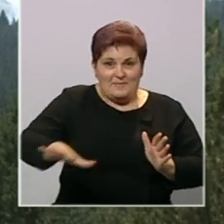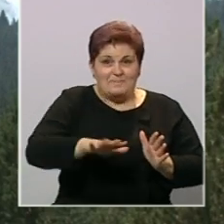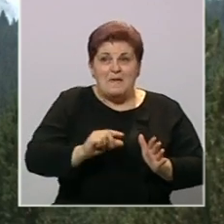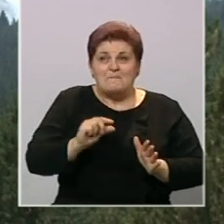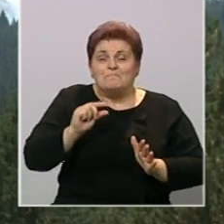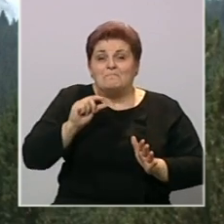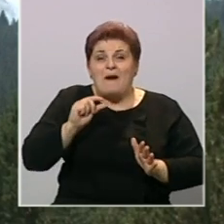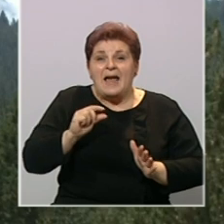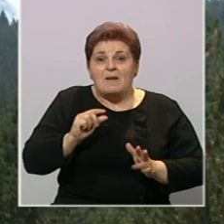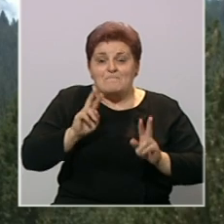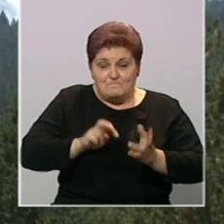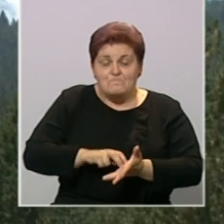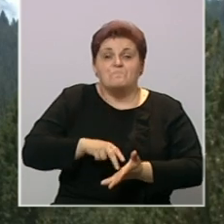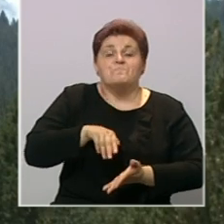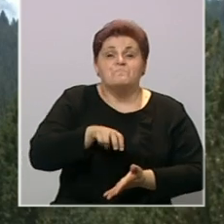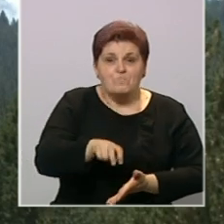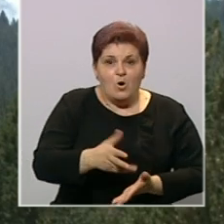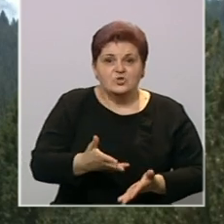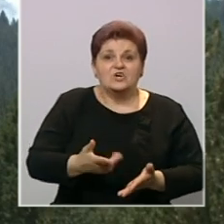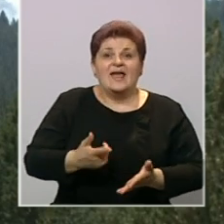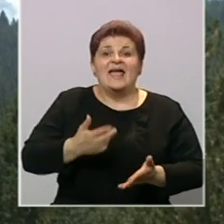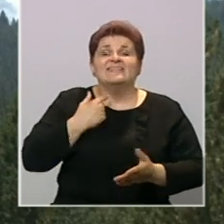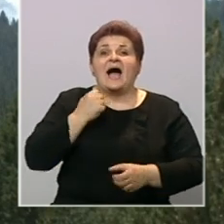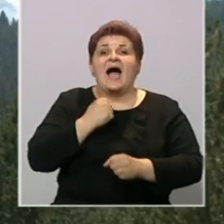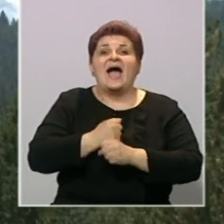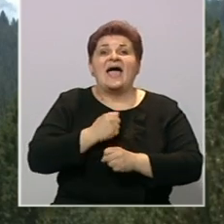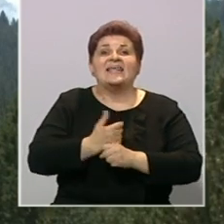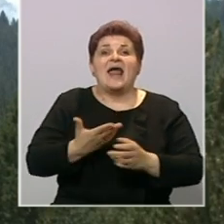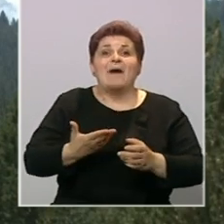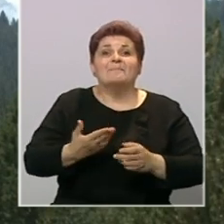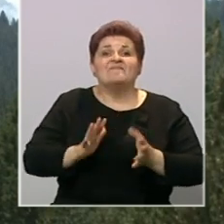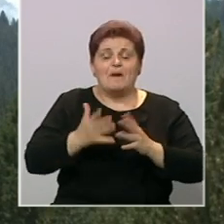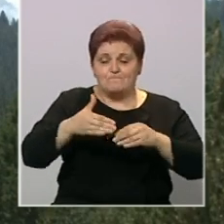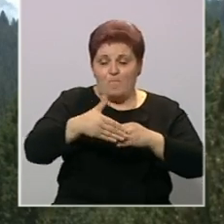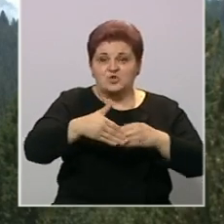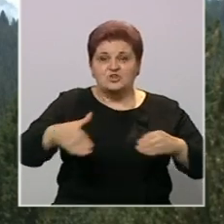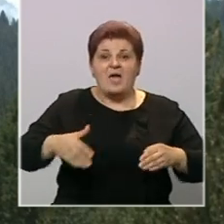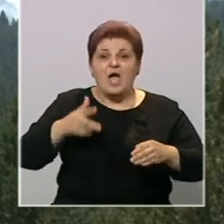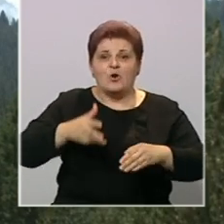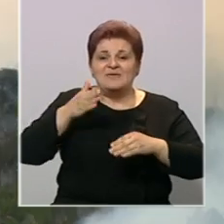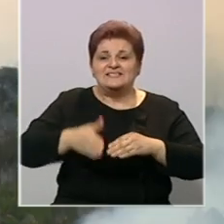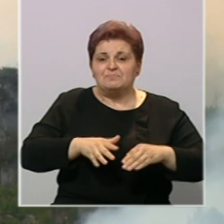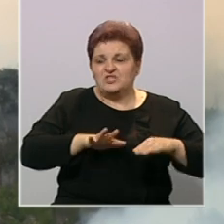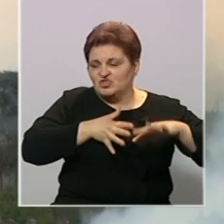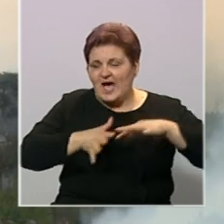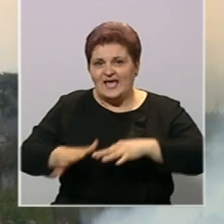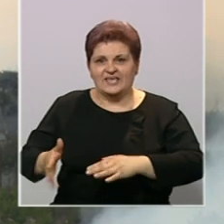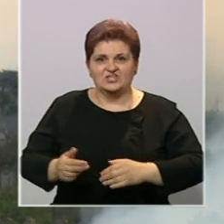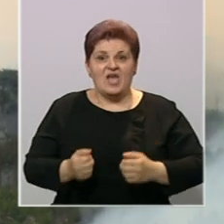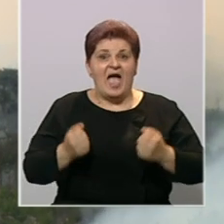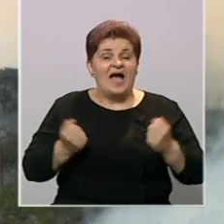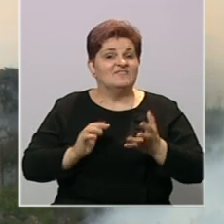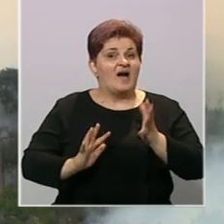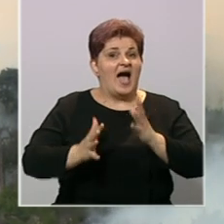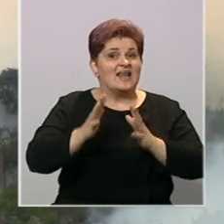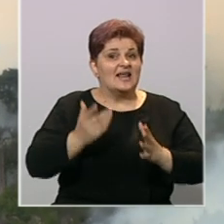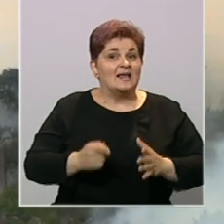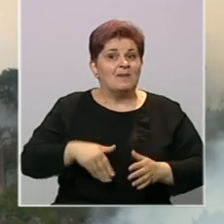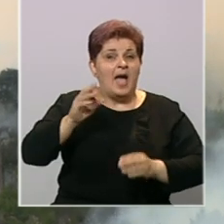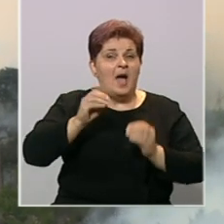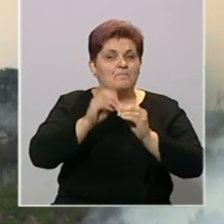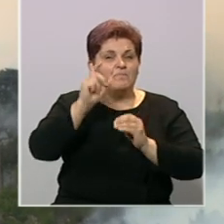malo nekako pristupačniji, da uspije napraviti jednu požarnu liniju koja bi spriječila dalje širenje požara. Aktivan je i požar iznad